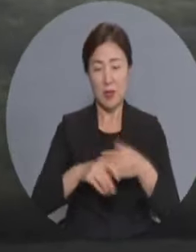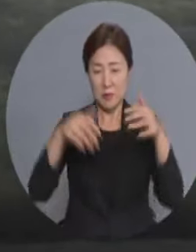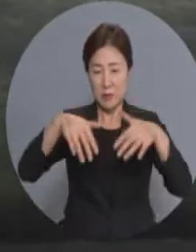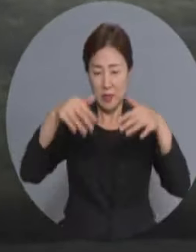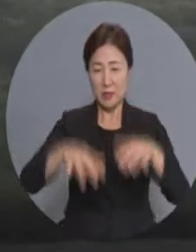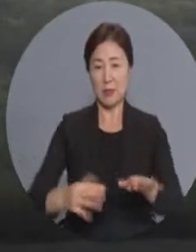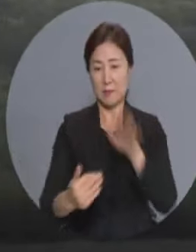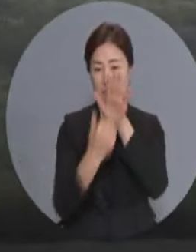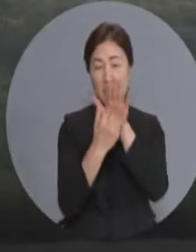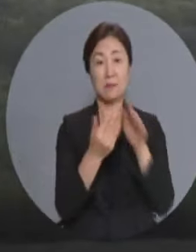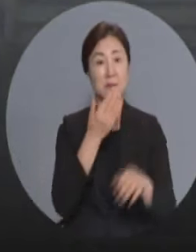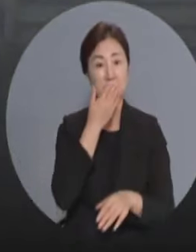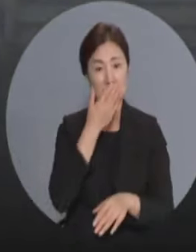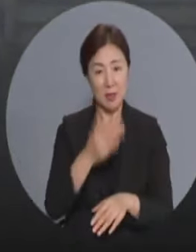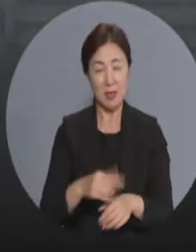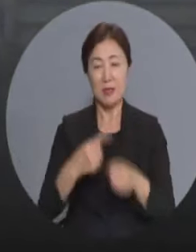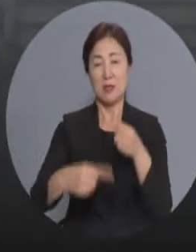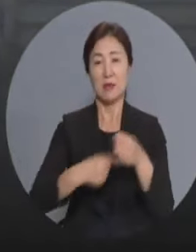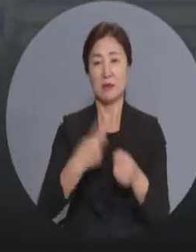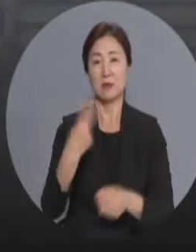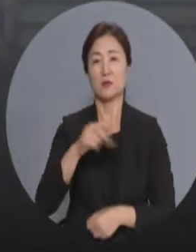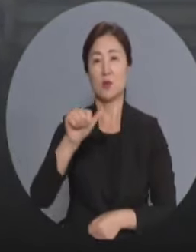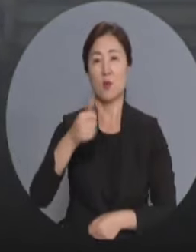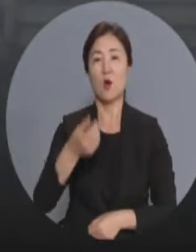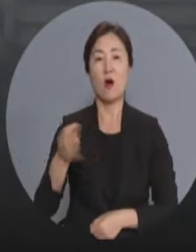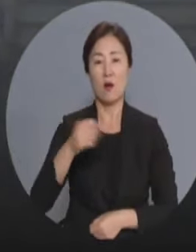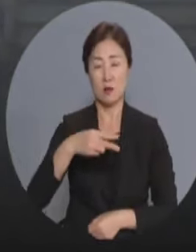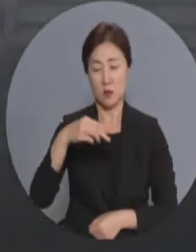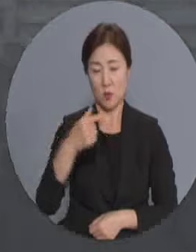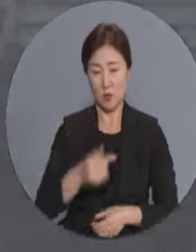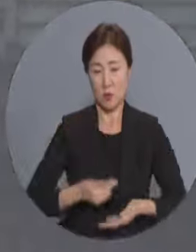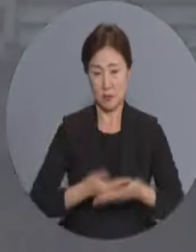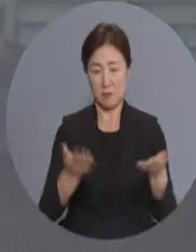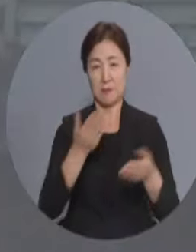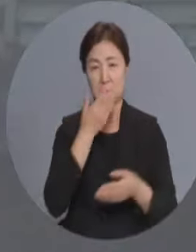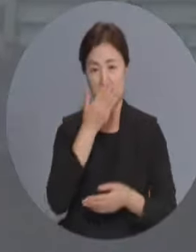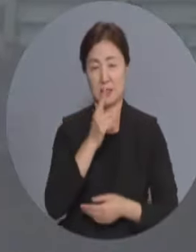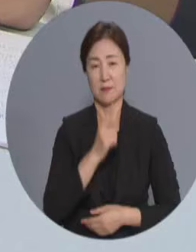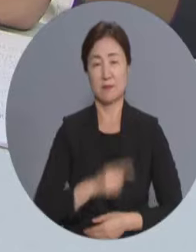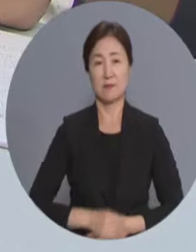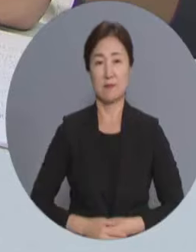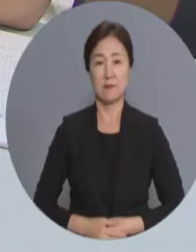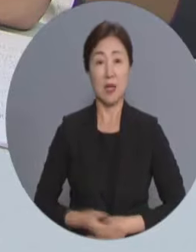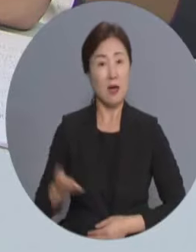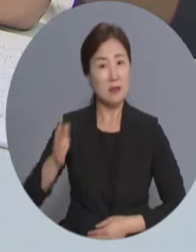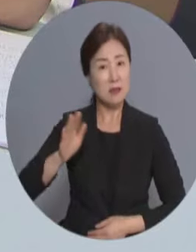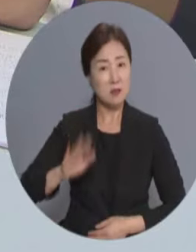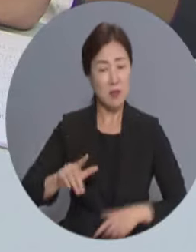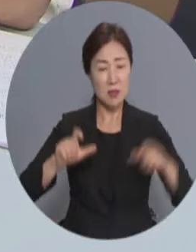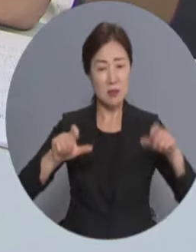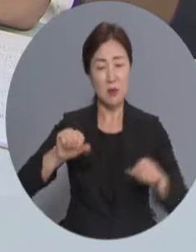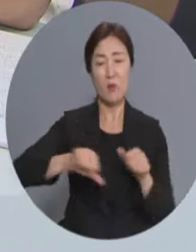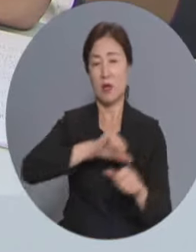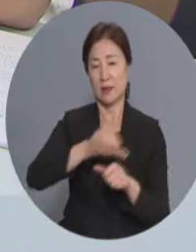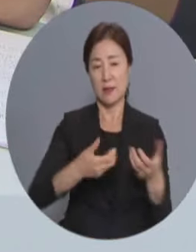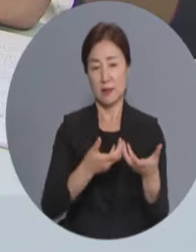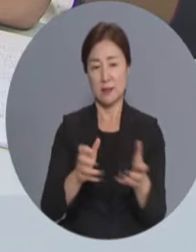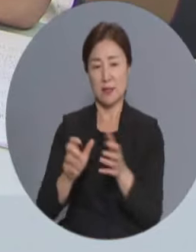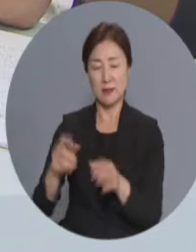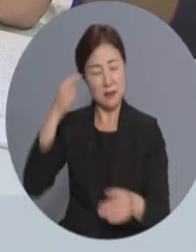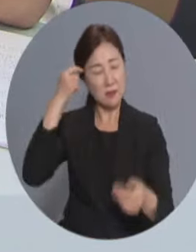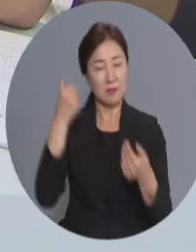되고 연간 2.5억 톤의 물을 공급할 수 있을 것으로 내다봤습니다. 하지만 지역 환경단체는